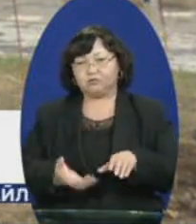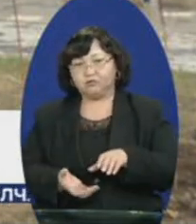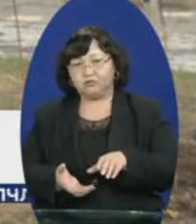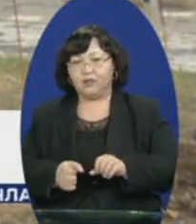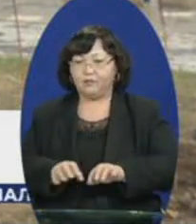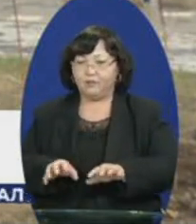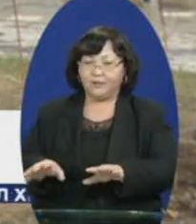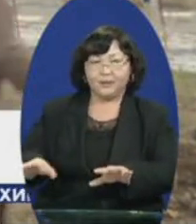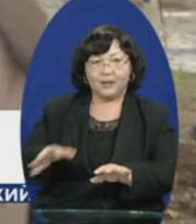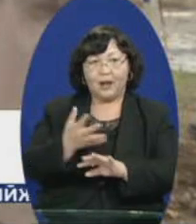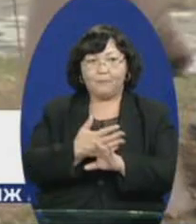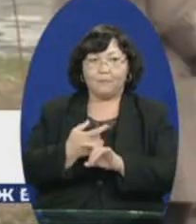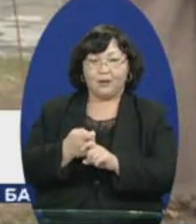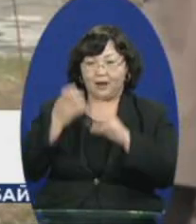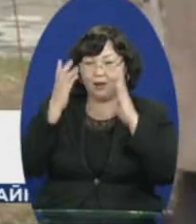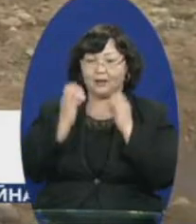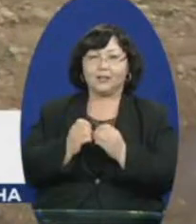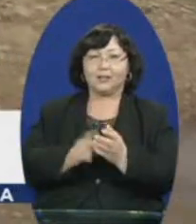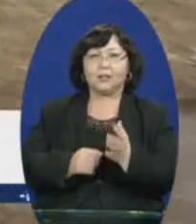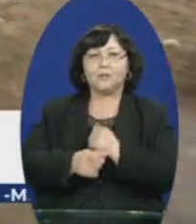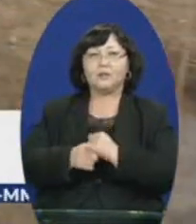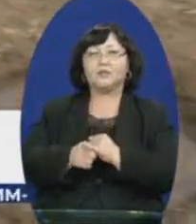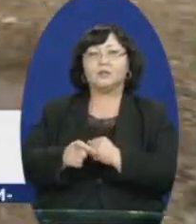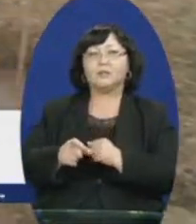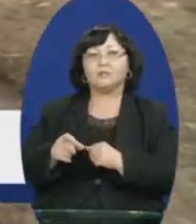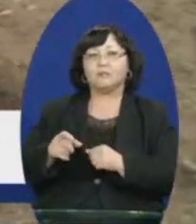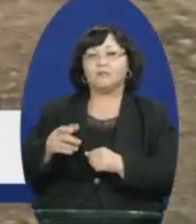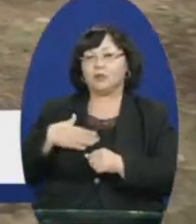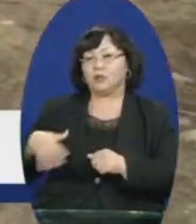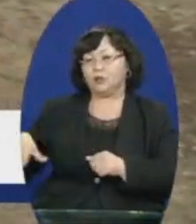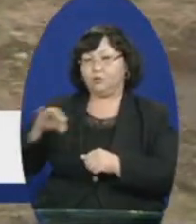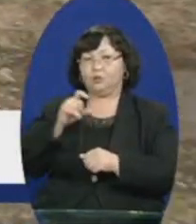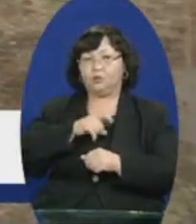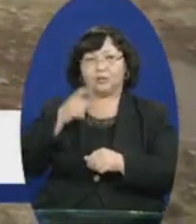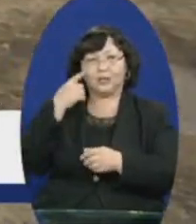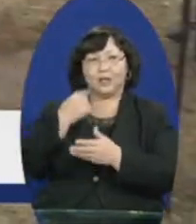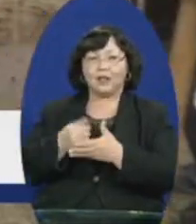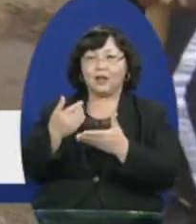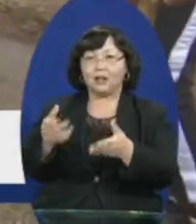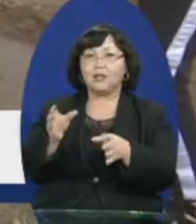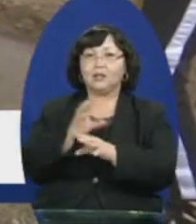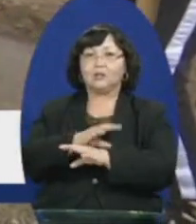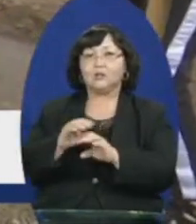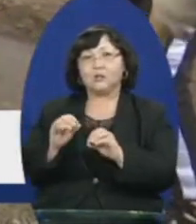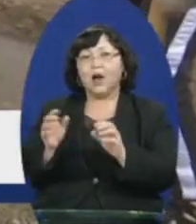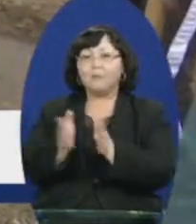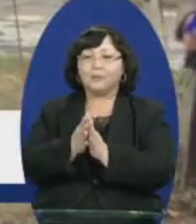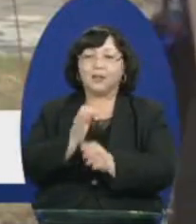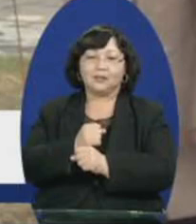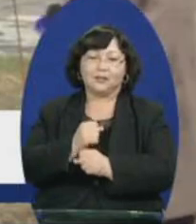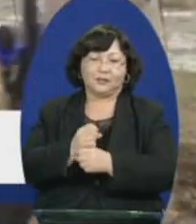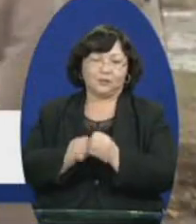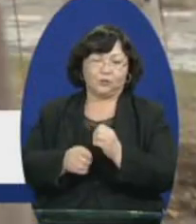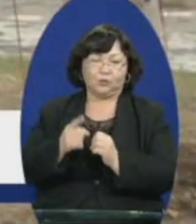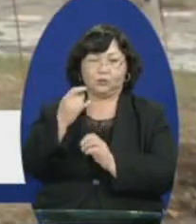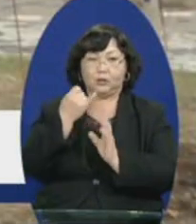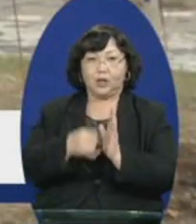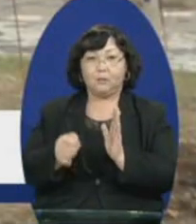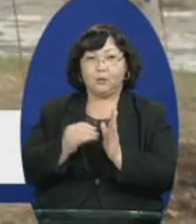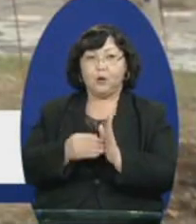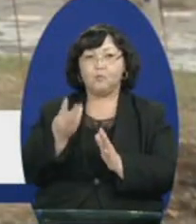гэдэг дээр манай мэрэгжлийн одоо хамт олон бол саналаа хилээд ингээд хамтарч ажиллаж байна. Одоогийн байдлаар 160 мянга гаруй